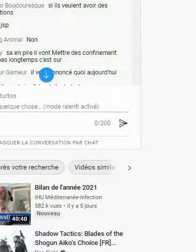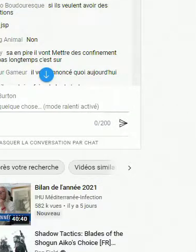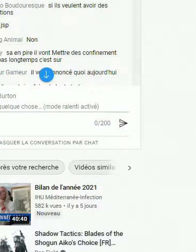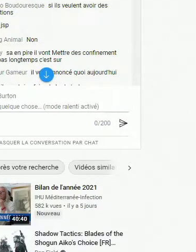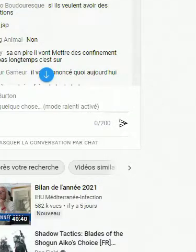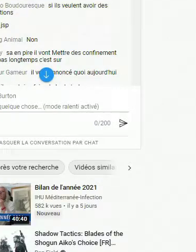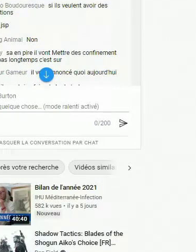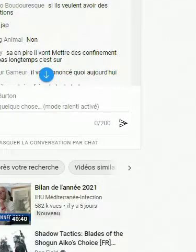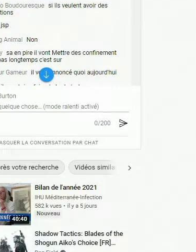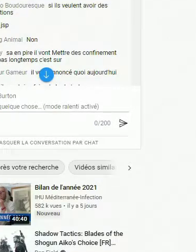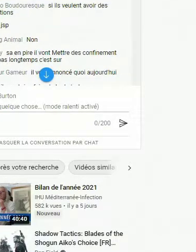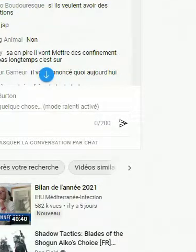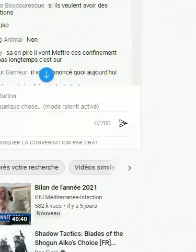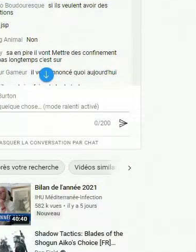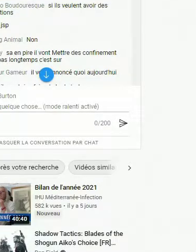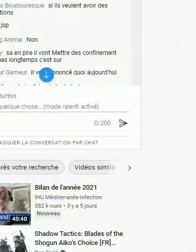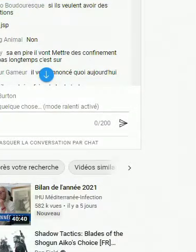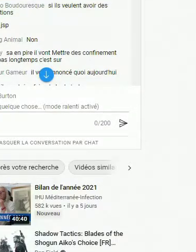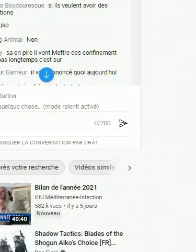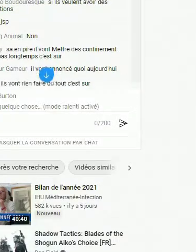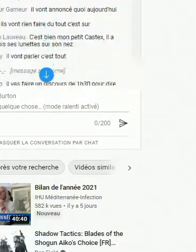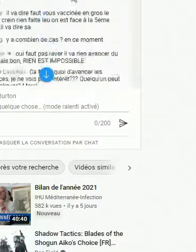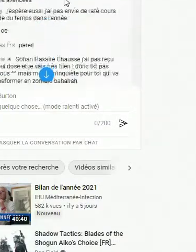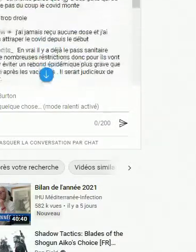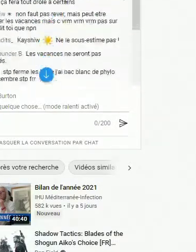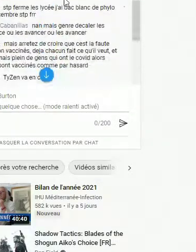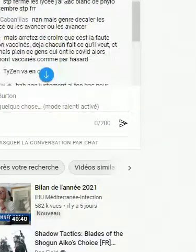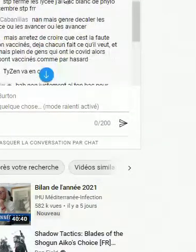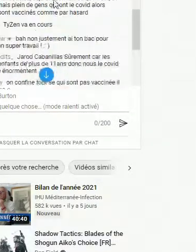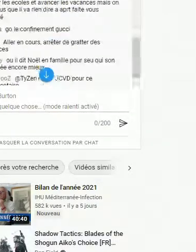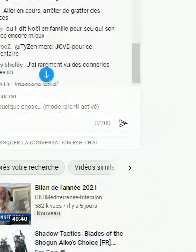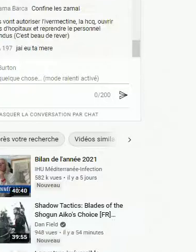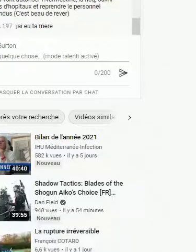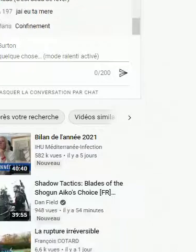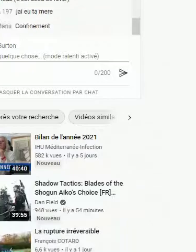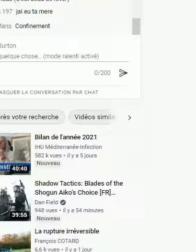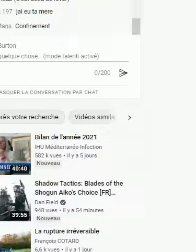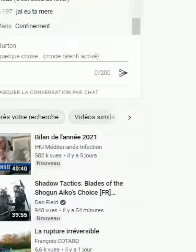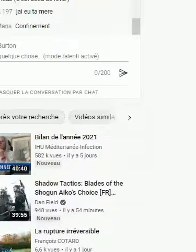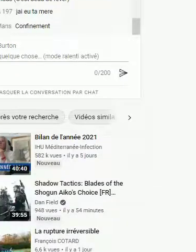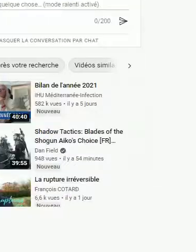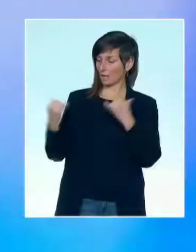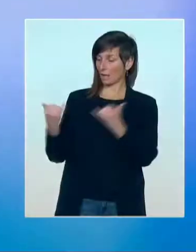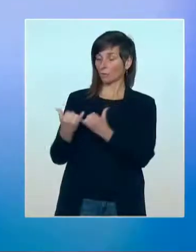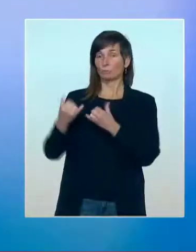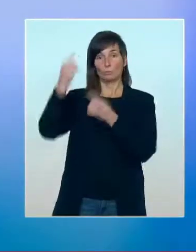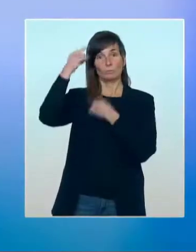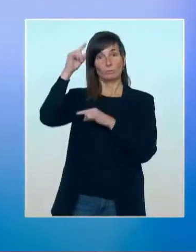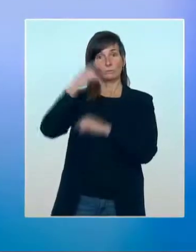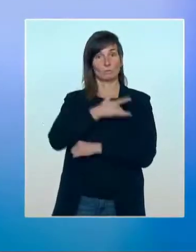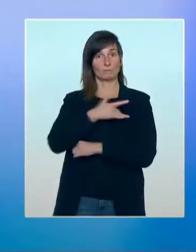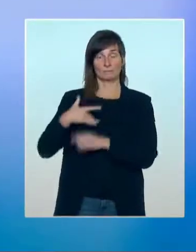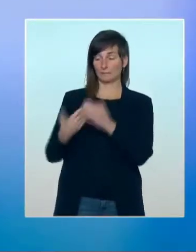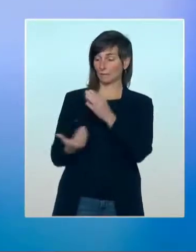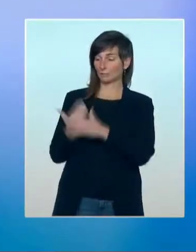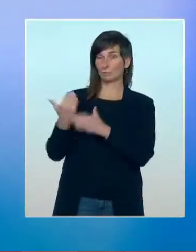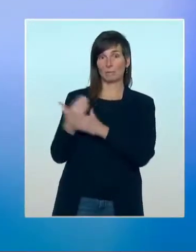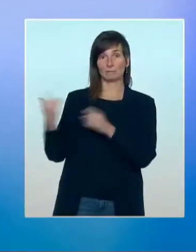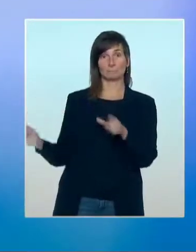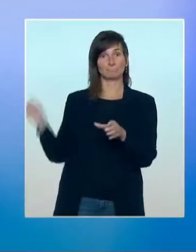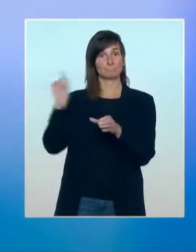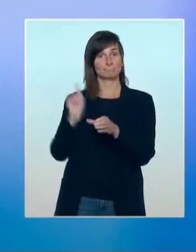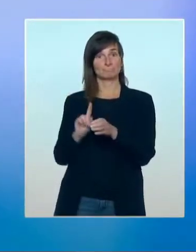qui regardent juste parce qu'ils veulent s'informer, même s'ils savent que ça va être de la merde. Et yeah. Conférence sanitaire qui s'est tenue ce matin sous